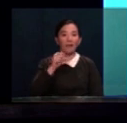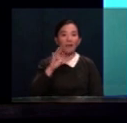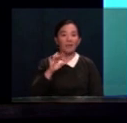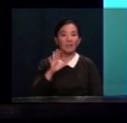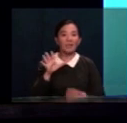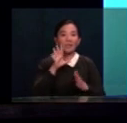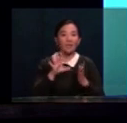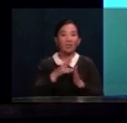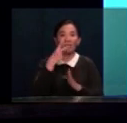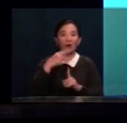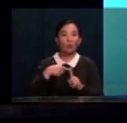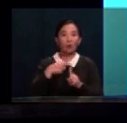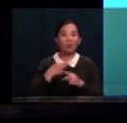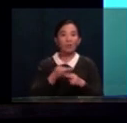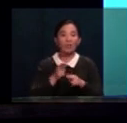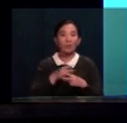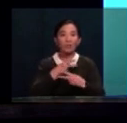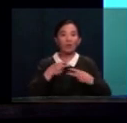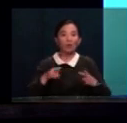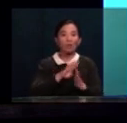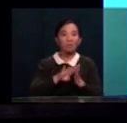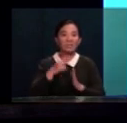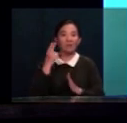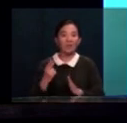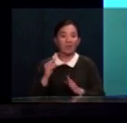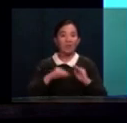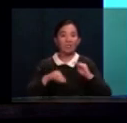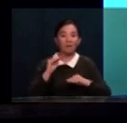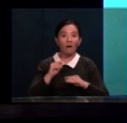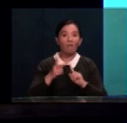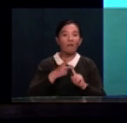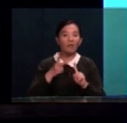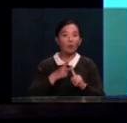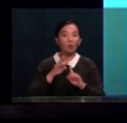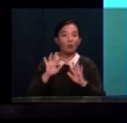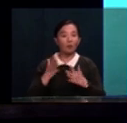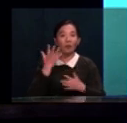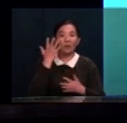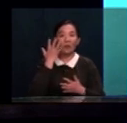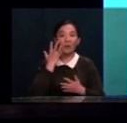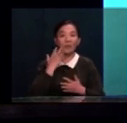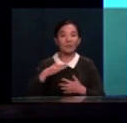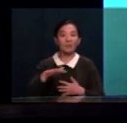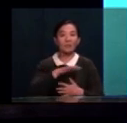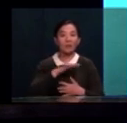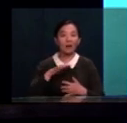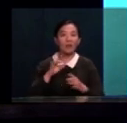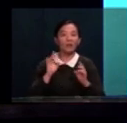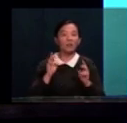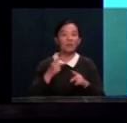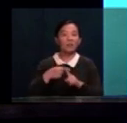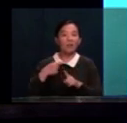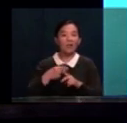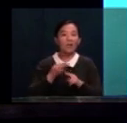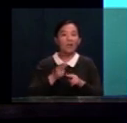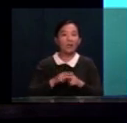зарядом 2+. При этом образуется бесцветный раствор. Во втором случае, когда среда нейтральная, у нас образуется